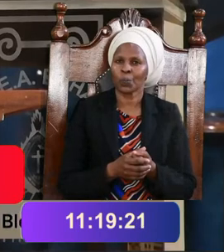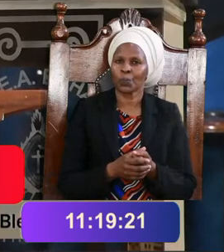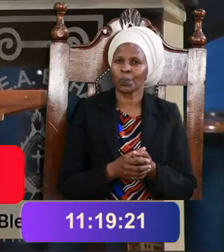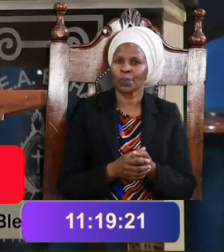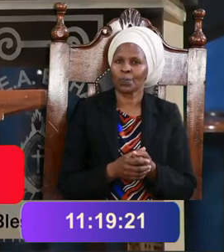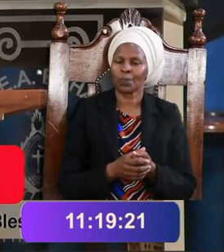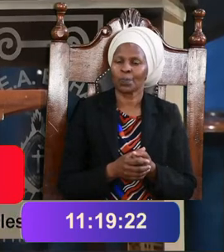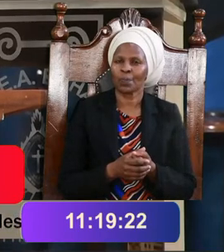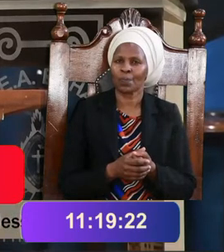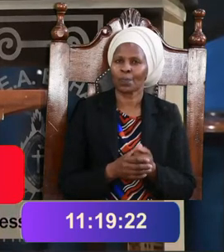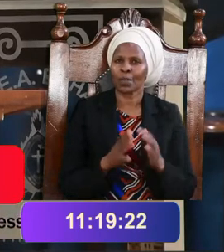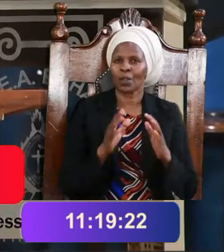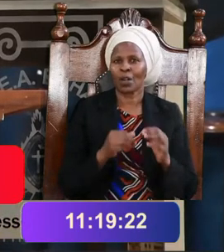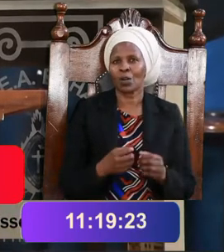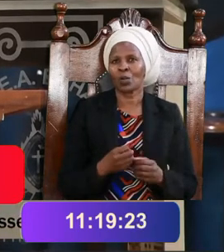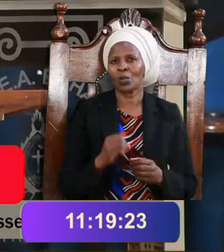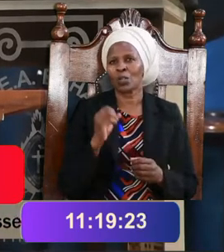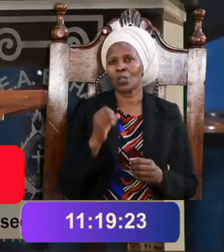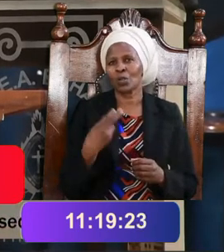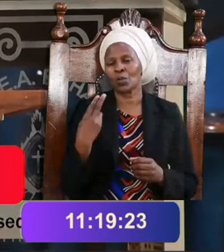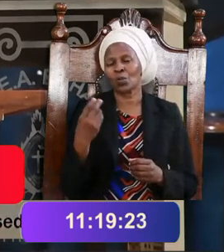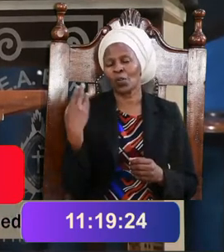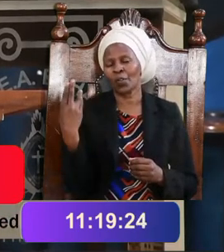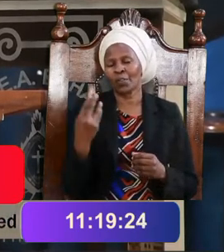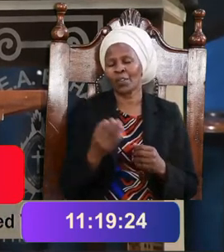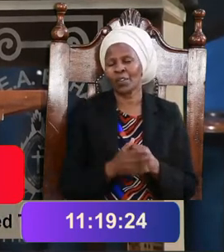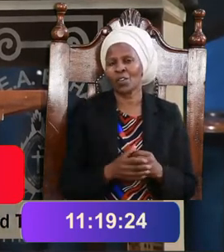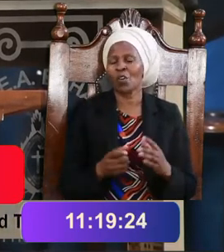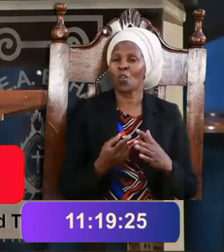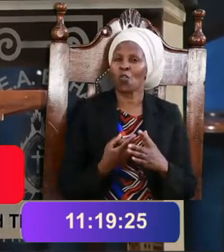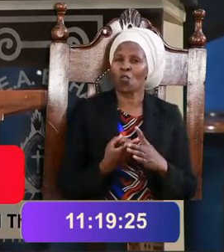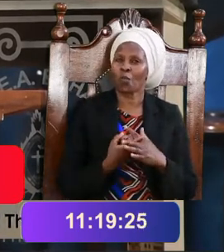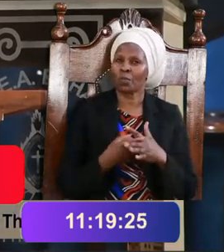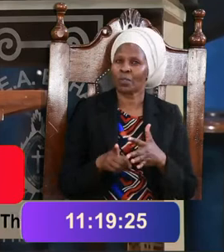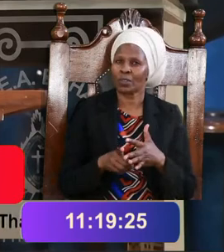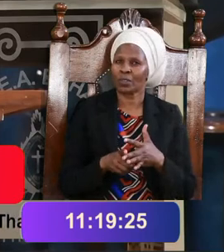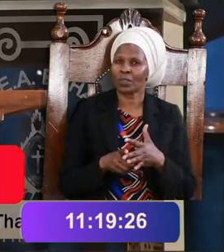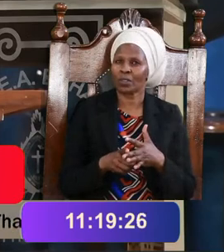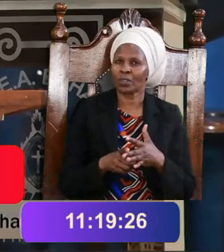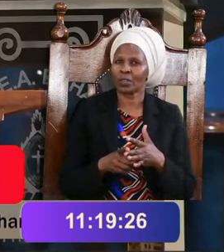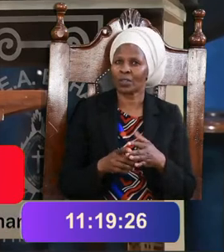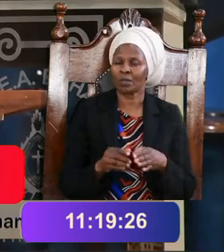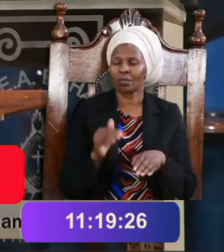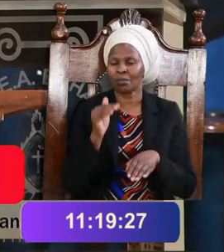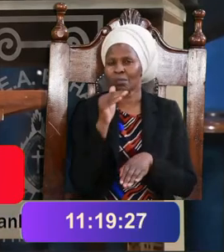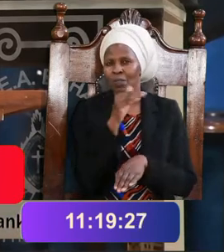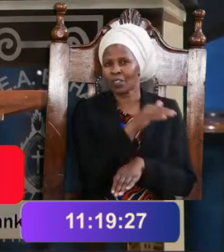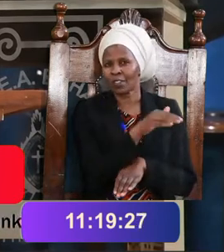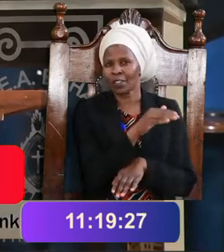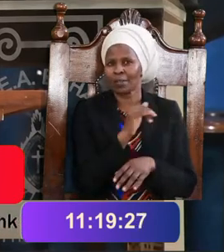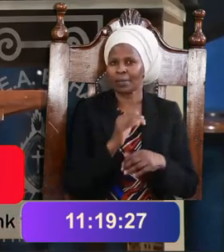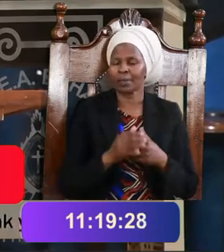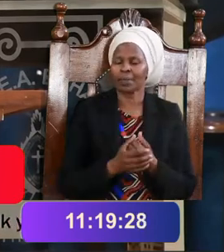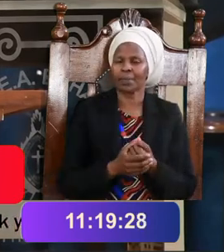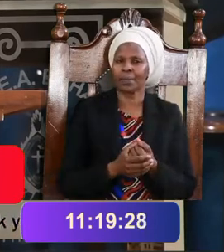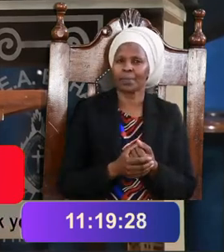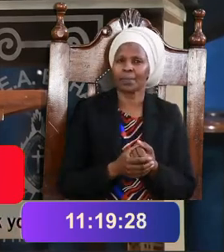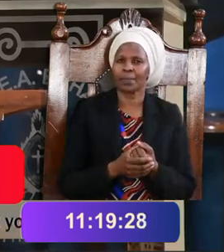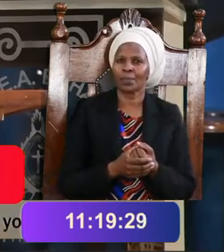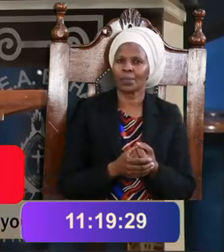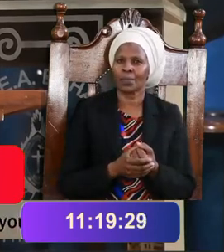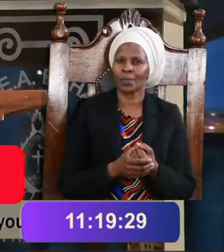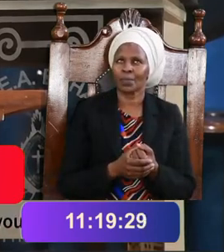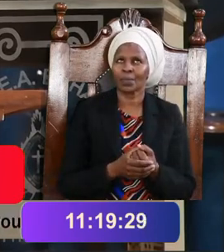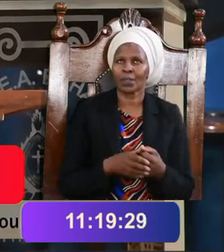house number 3402, kuanzia saa 12 kila jioni. Ni